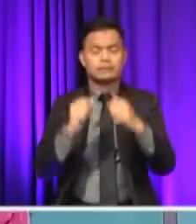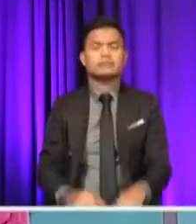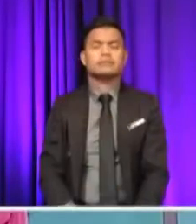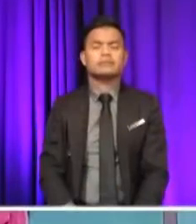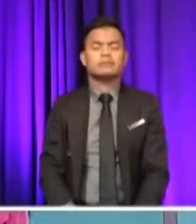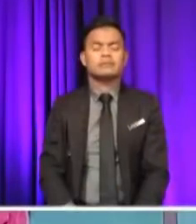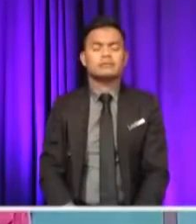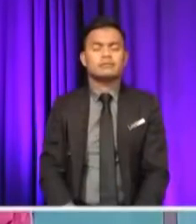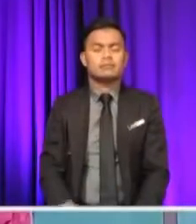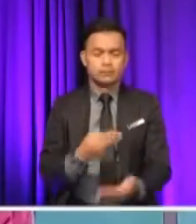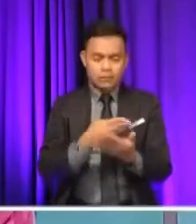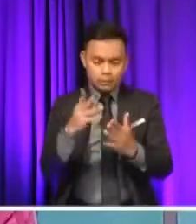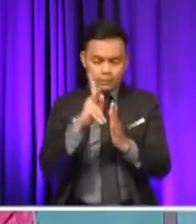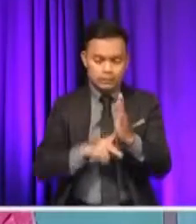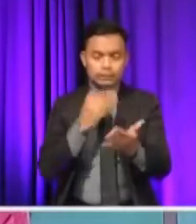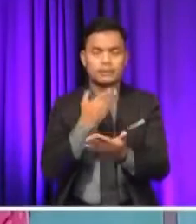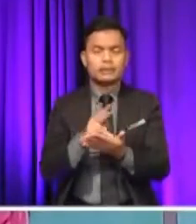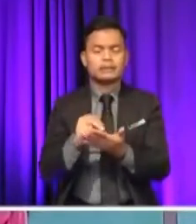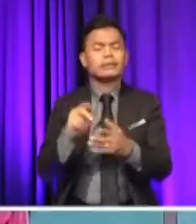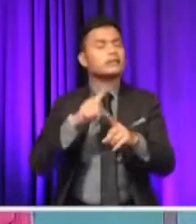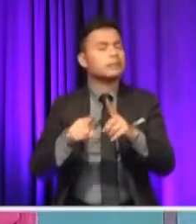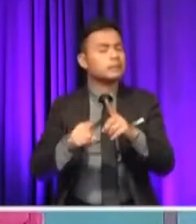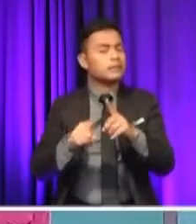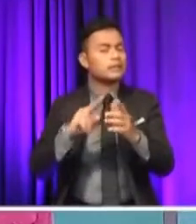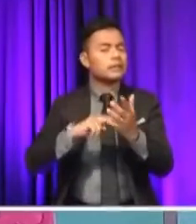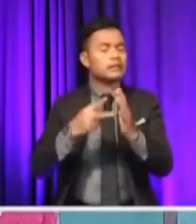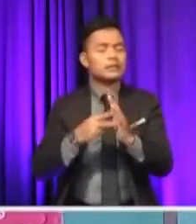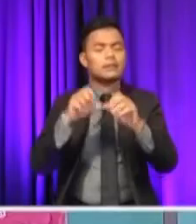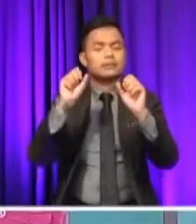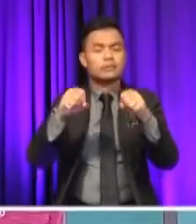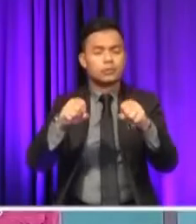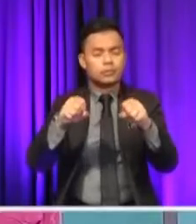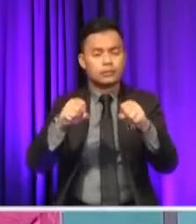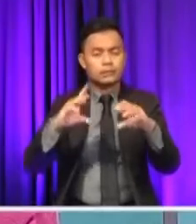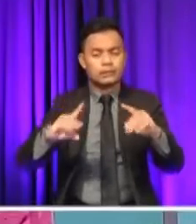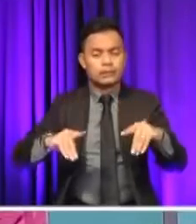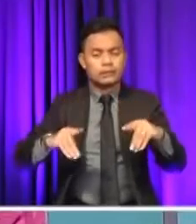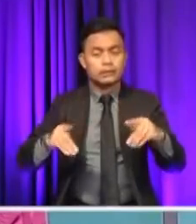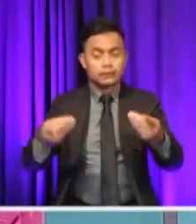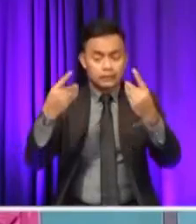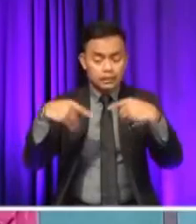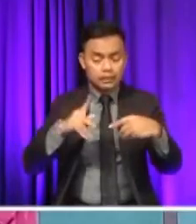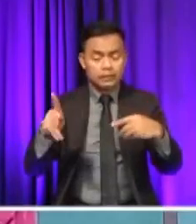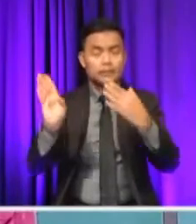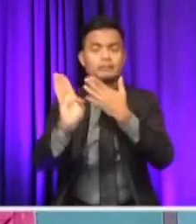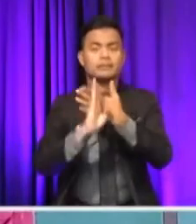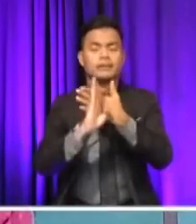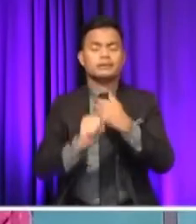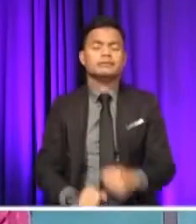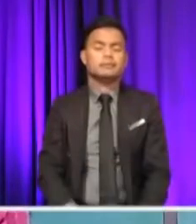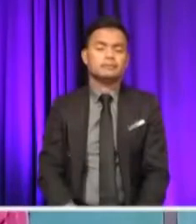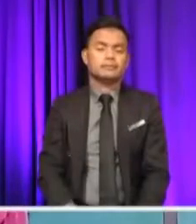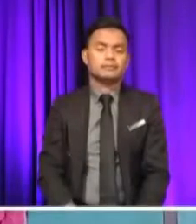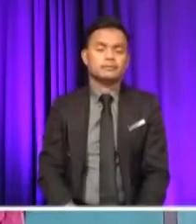bawa kebaikan tapi kadang-kadang boleh mendatangkan bahaya pada kita. Betul. Okey, arus ada dua jenis arus